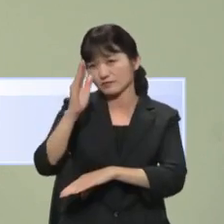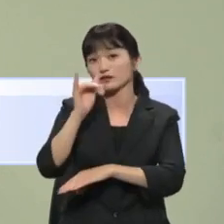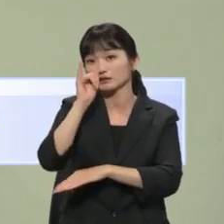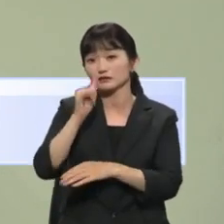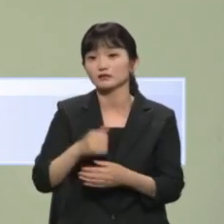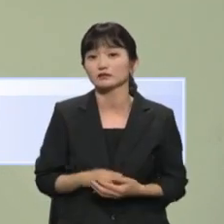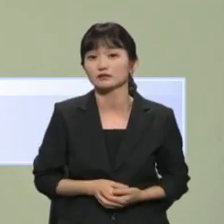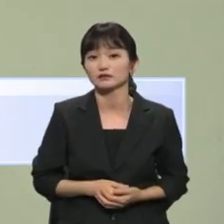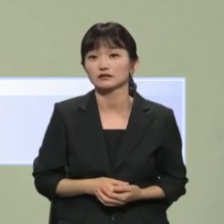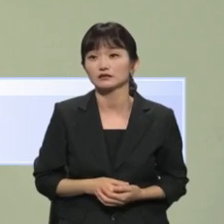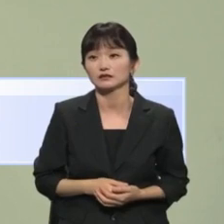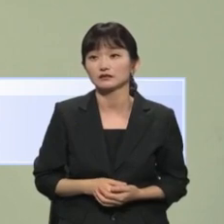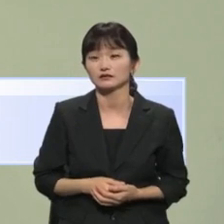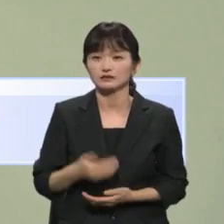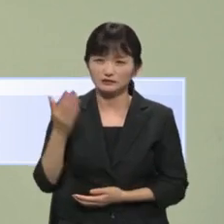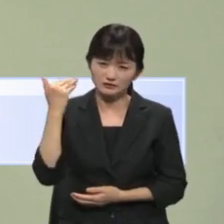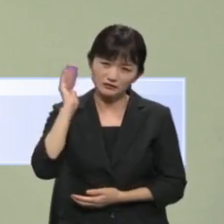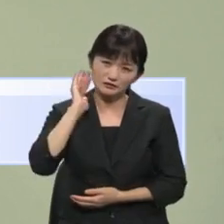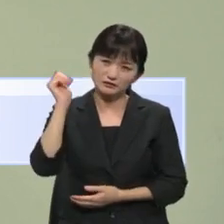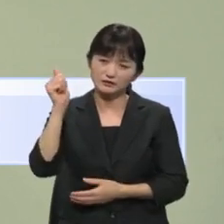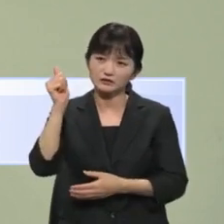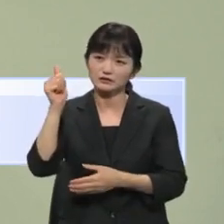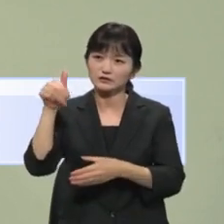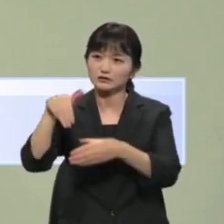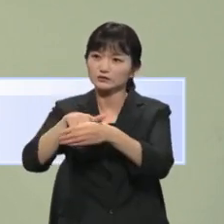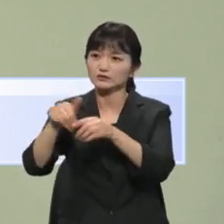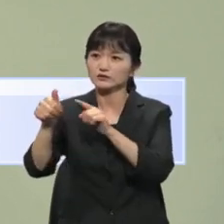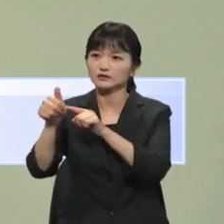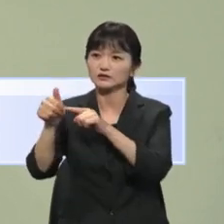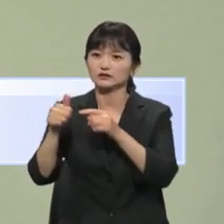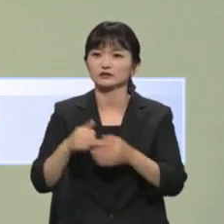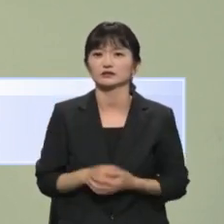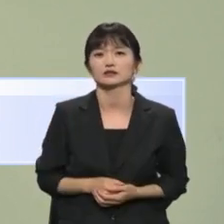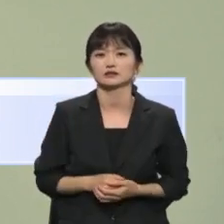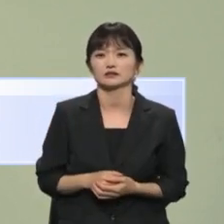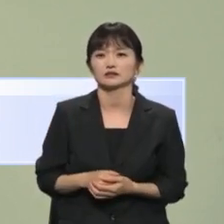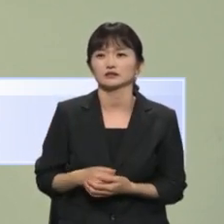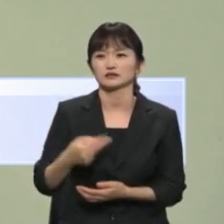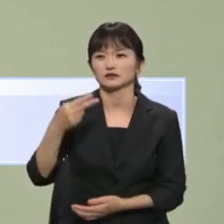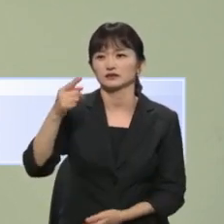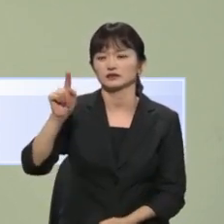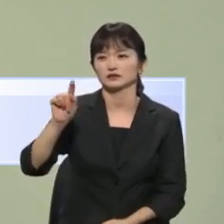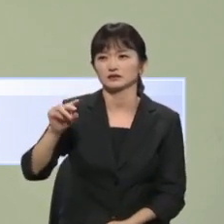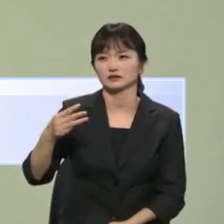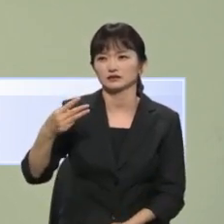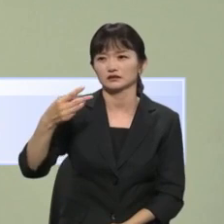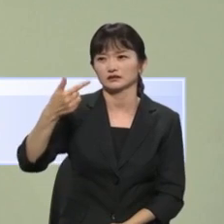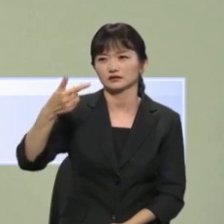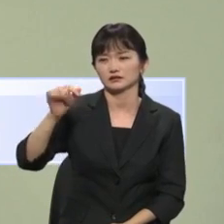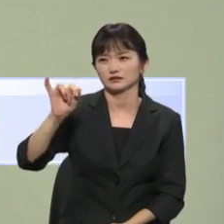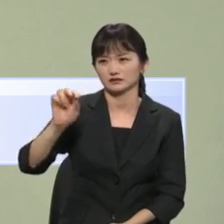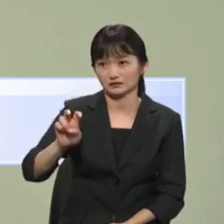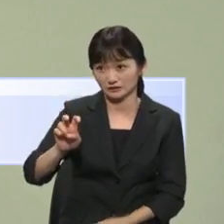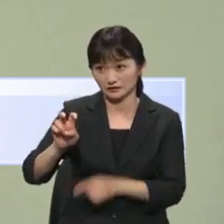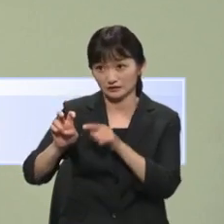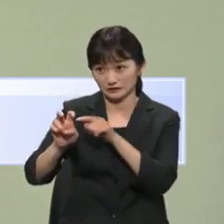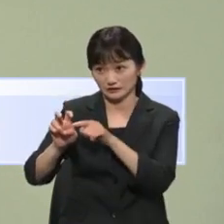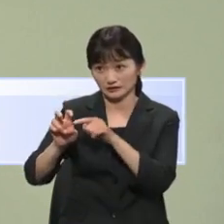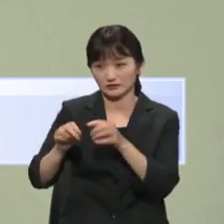있었어요 그래서 뭐 문재인 전 대통령의 별명이 뭐 달님 이렇게 얘기하면서 달님은 뭐 영창으로